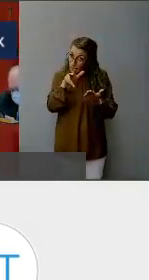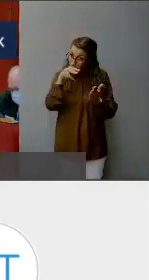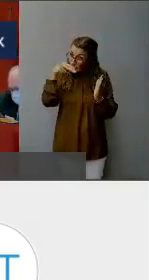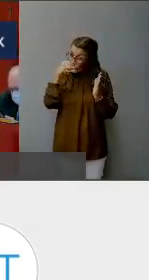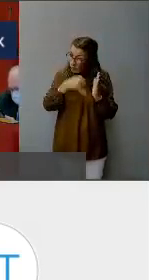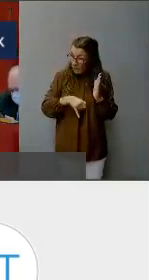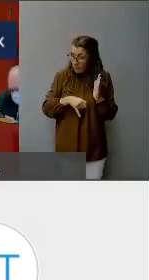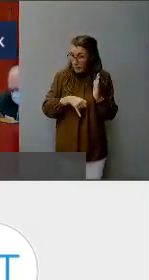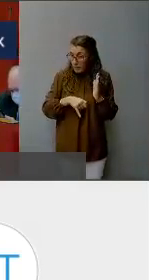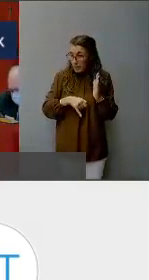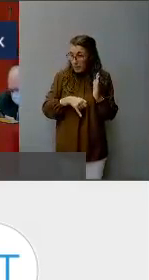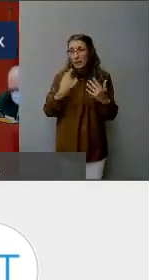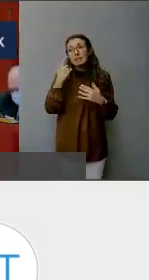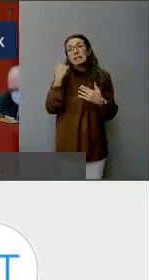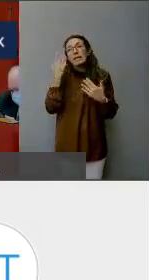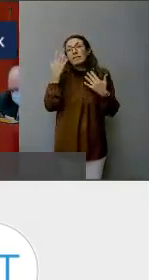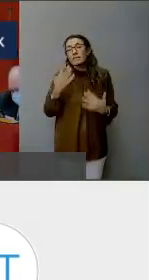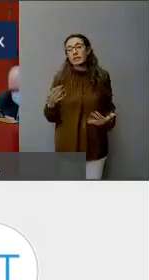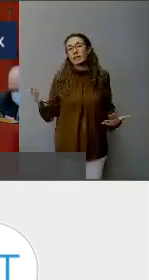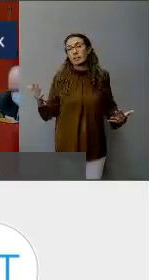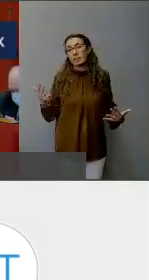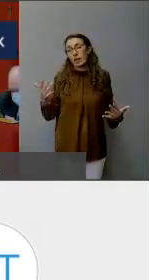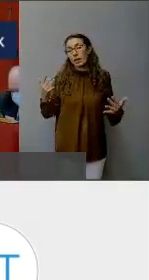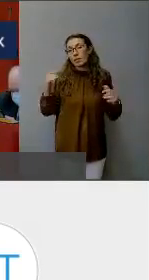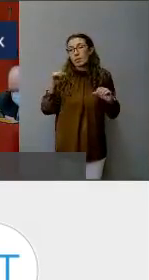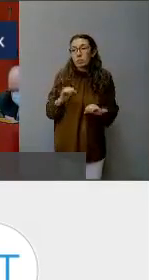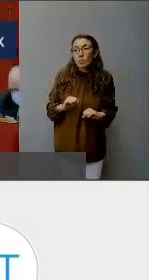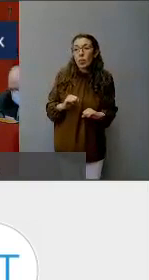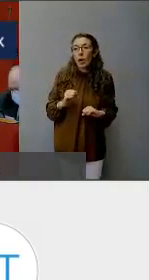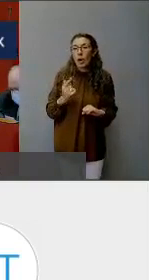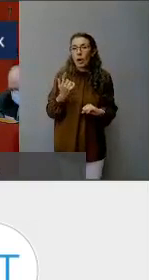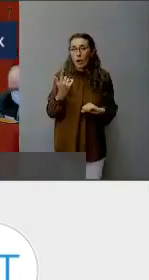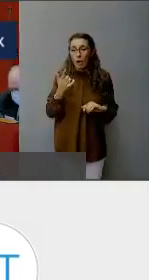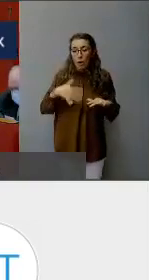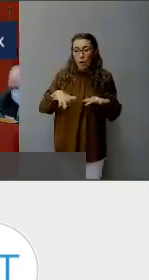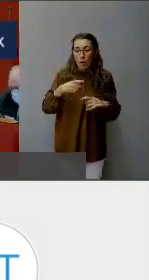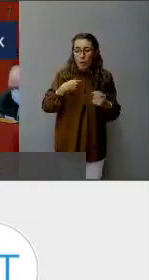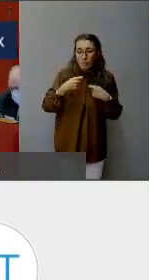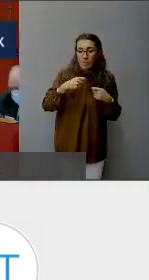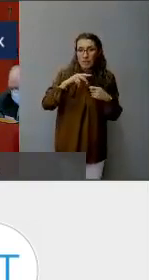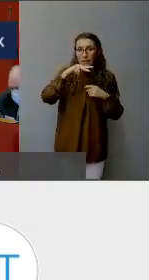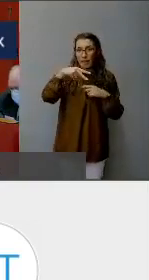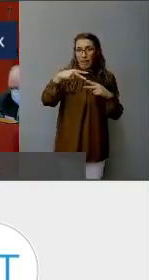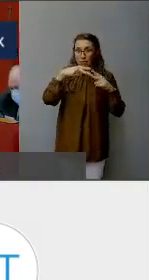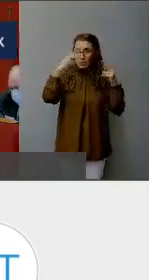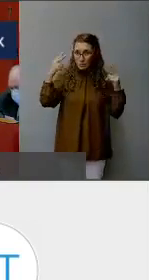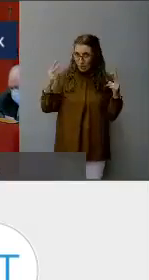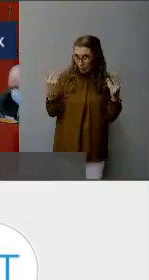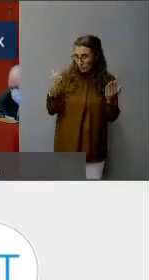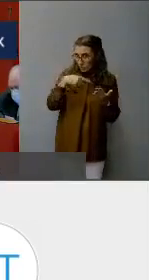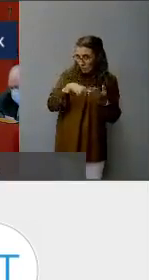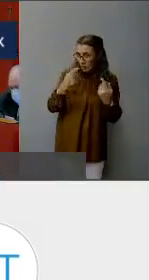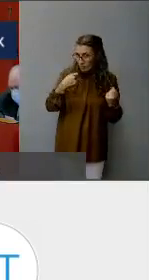finalmente rivedere operativo il mercato dei tre punti grazie